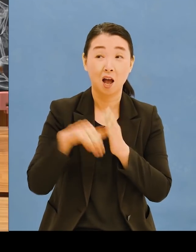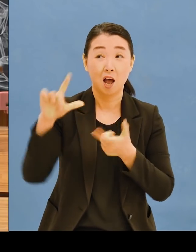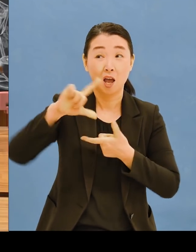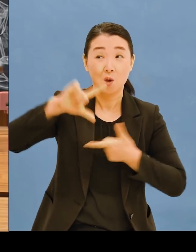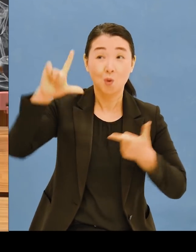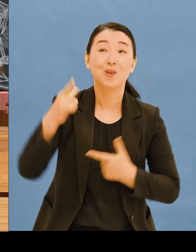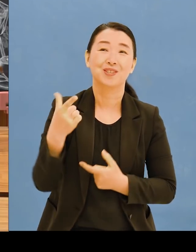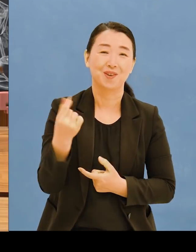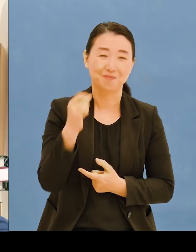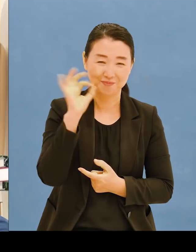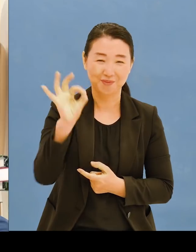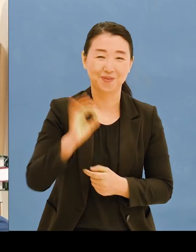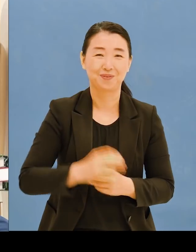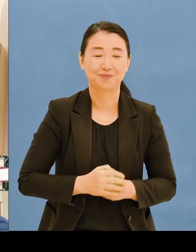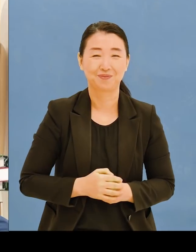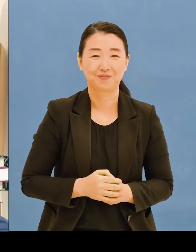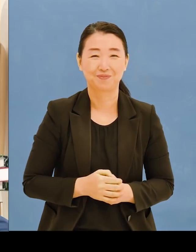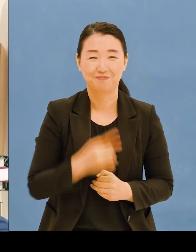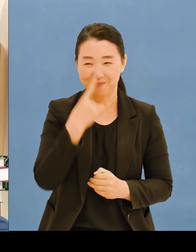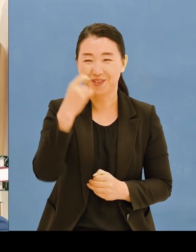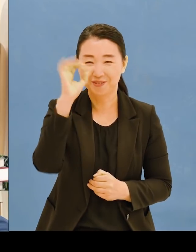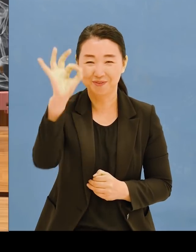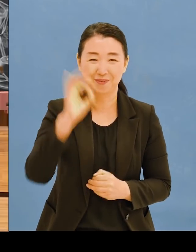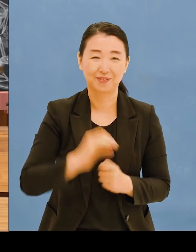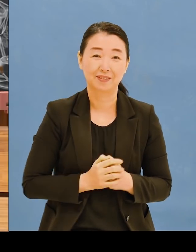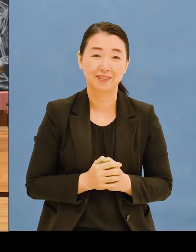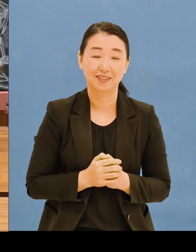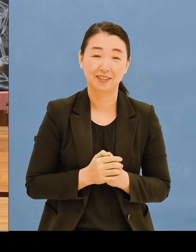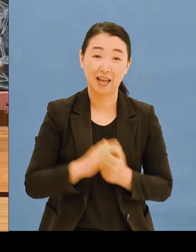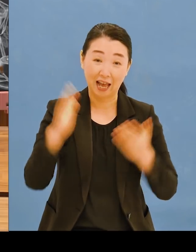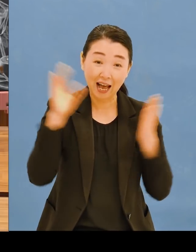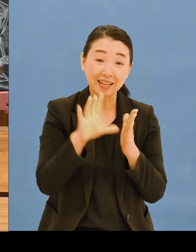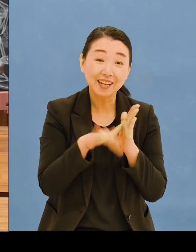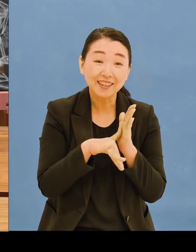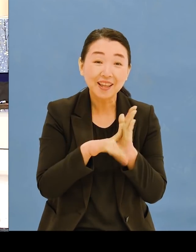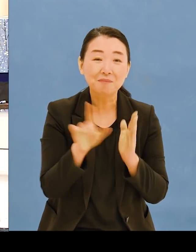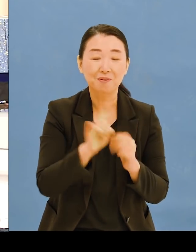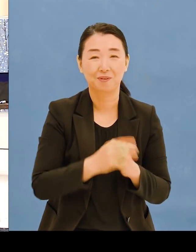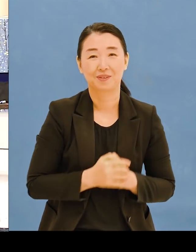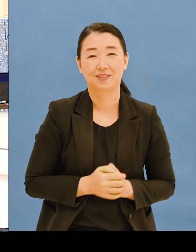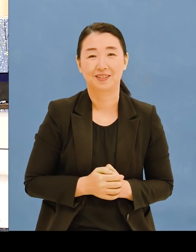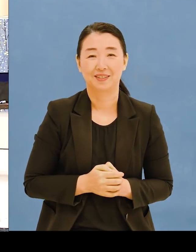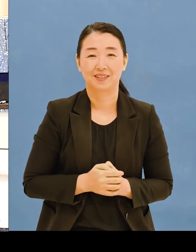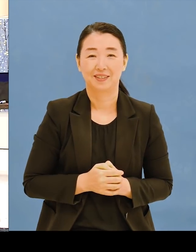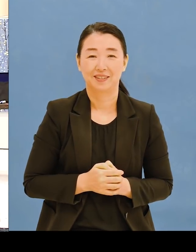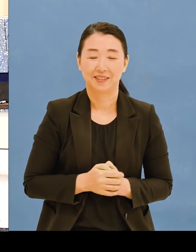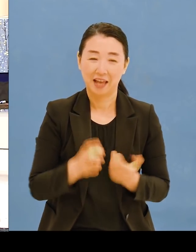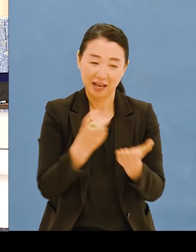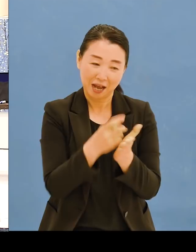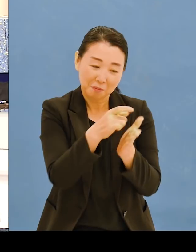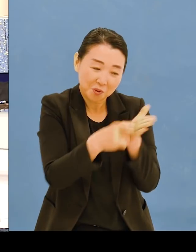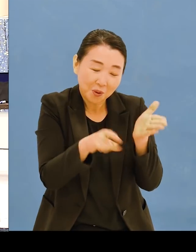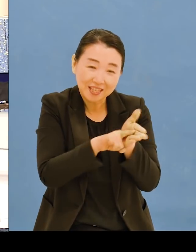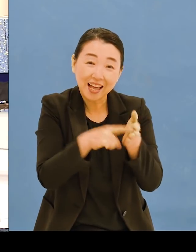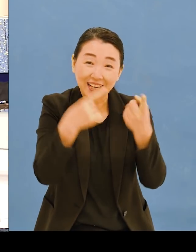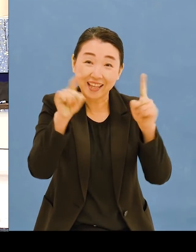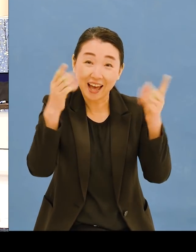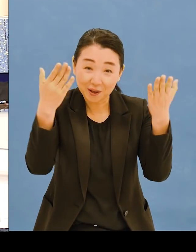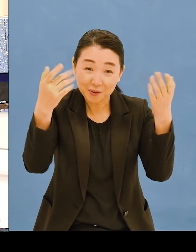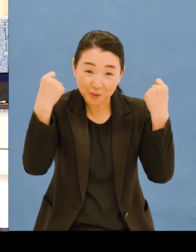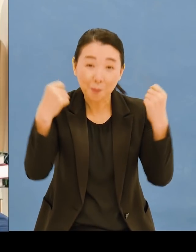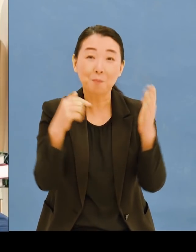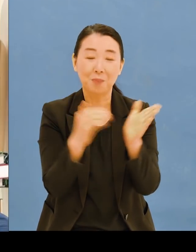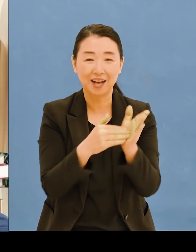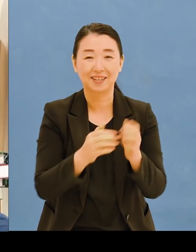같이 보였군요. 네. 멋쟁이처럼. 네, 그랬던 것 같아요. 아, 그래요. 학창 시절은 어떠셨어요? 제가 감리교 신학대학교 나왔는데 네. 거기